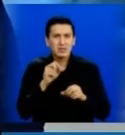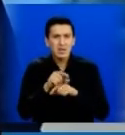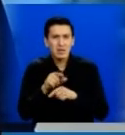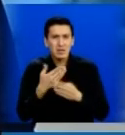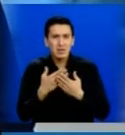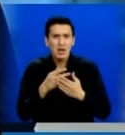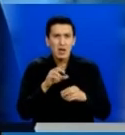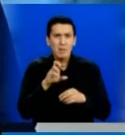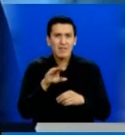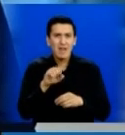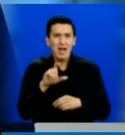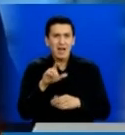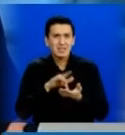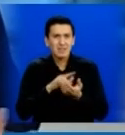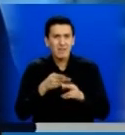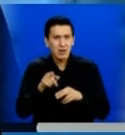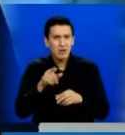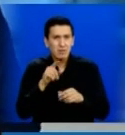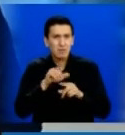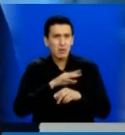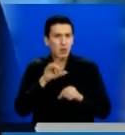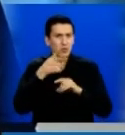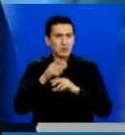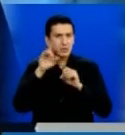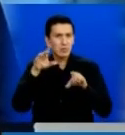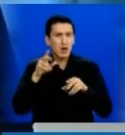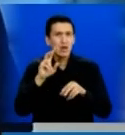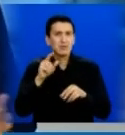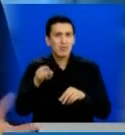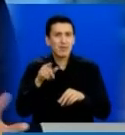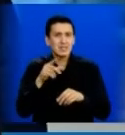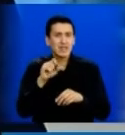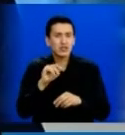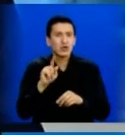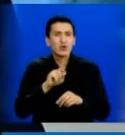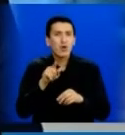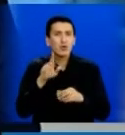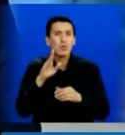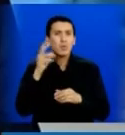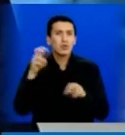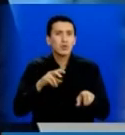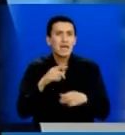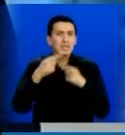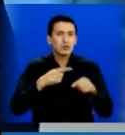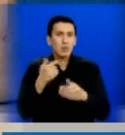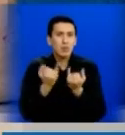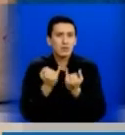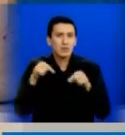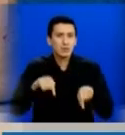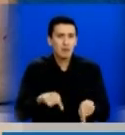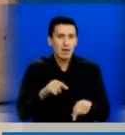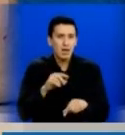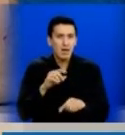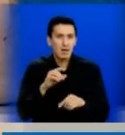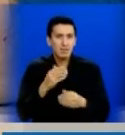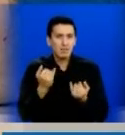битве экстрасенсов вы творили чудеса. Угу. У нас для вас тоже есть небольшая задача. Кто придет следующим гостем в студию Информбюро, вы